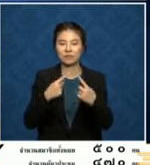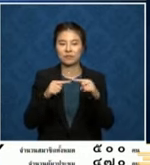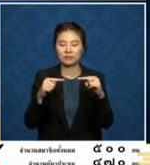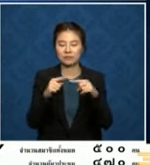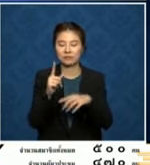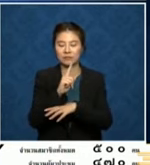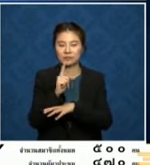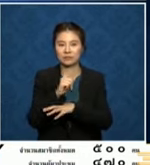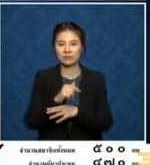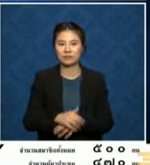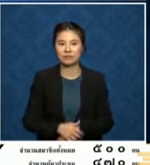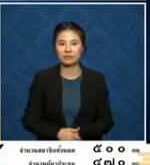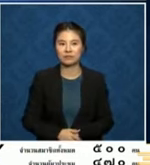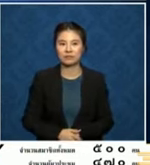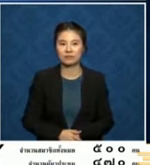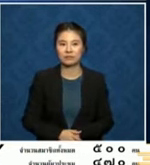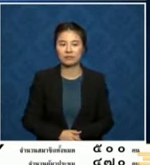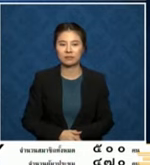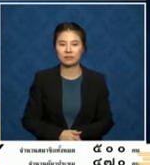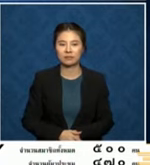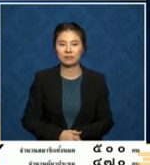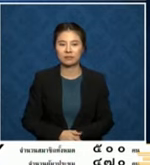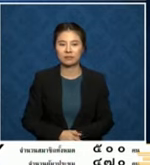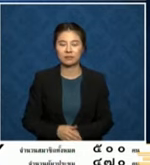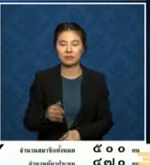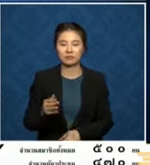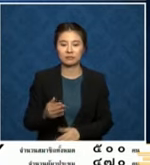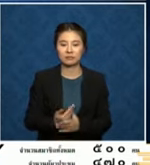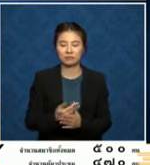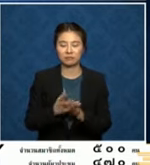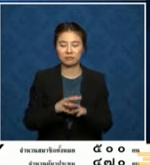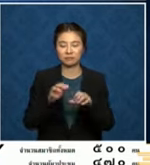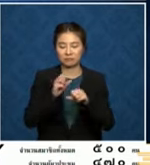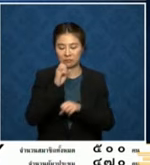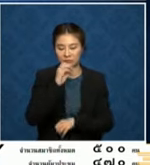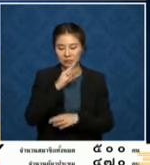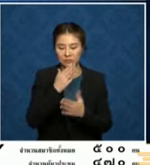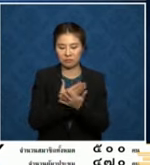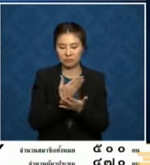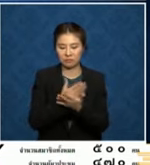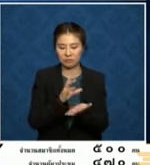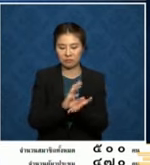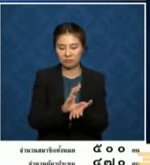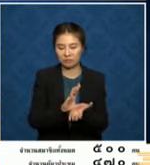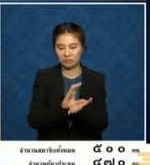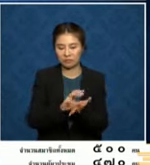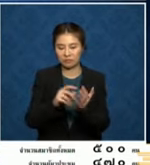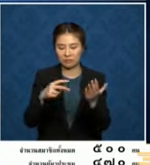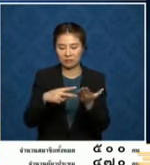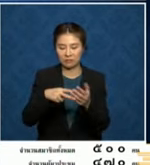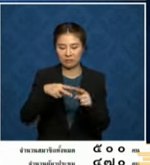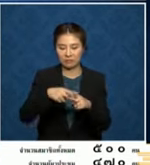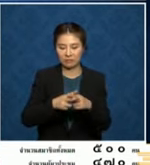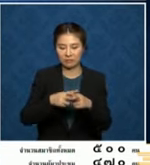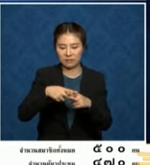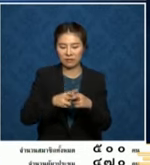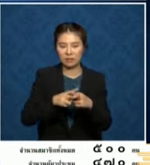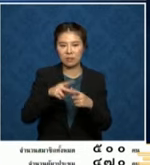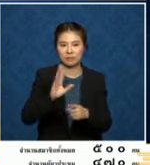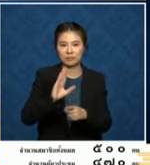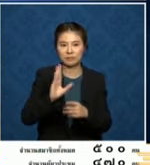ครับเมื่อกี้ประกาศบอกรายจ่ายลงทุนรายจ่ายลงทุนไม่ใช่ค่าซ่อมถ้าเป็นรายจ่ายลงทุน